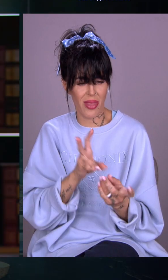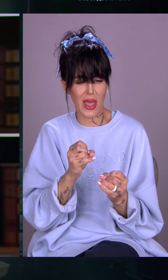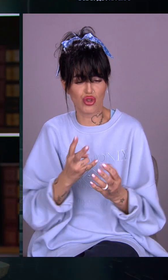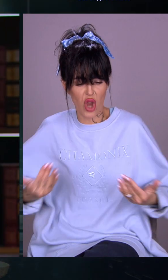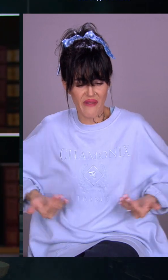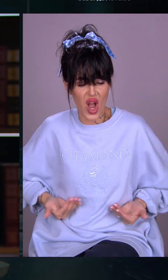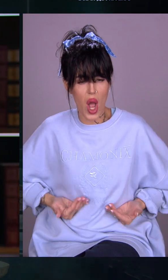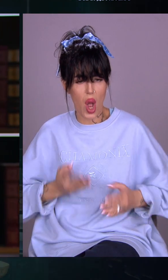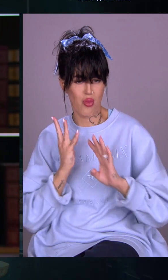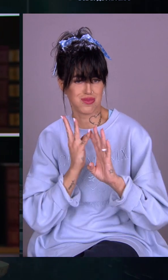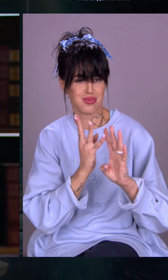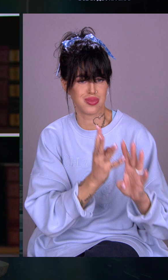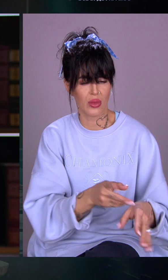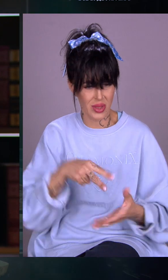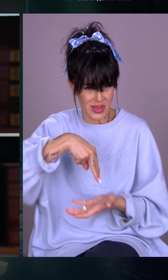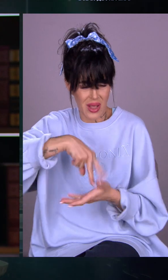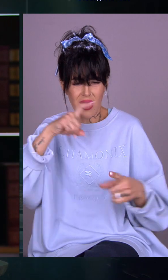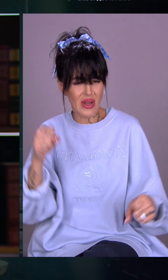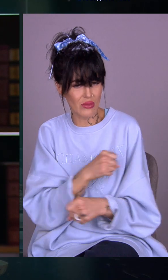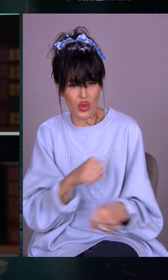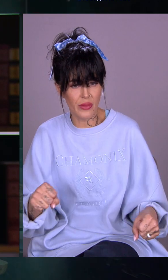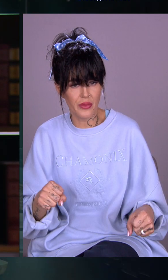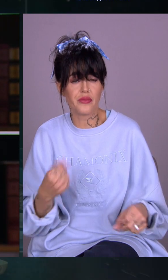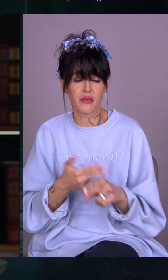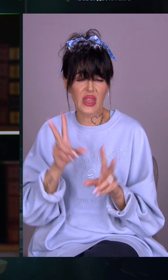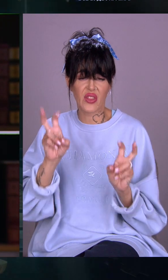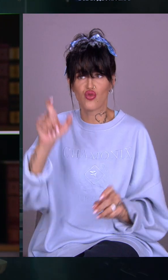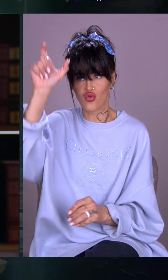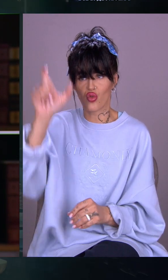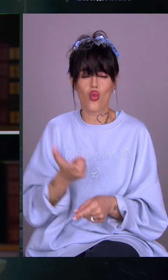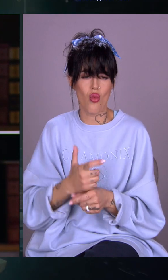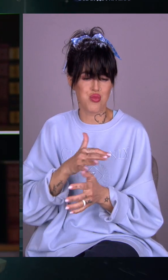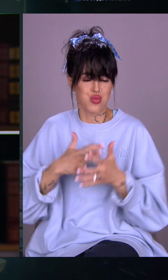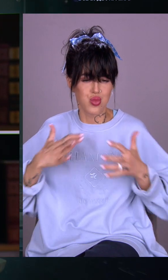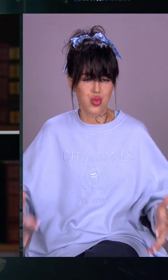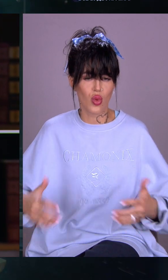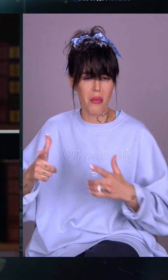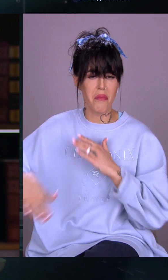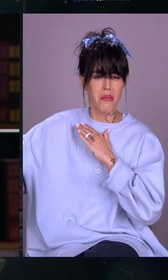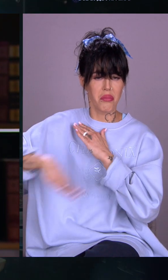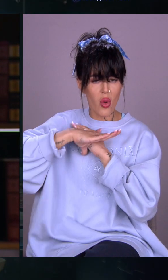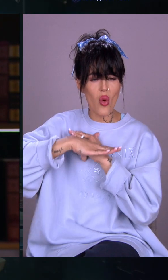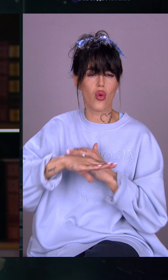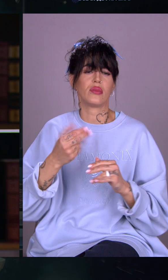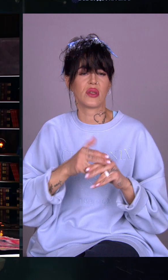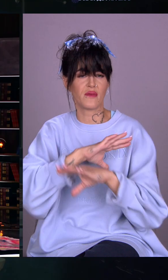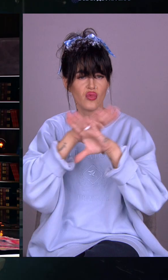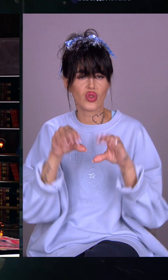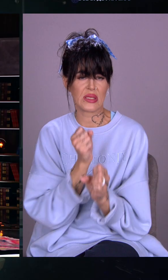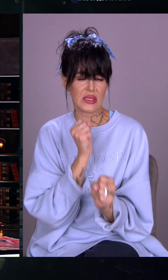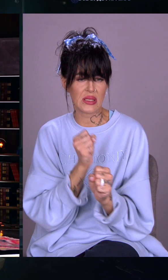це не може бути реальністю. Я кажу, це так і є. І завдяки ньому, бо він віце-прем'єр, завдяки ньому зібралася ця